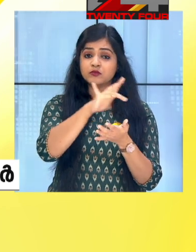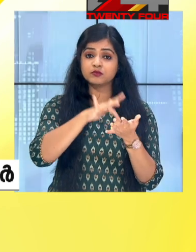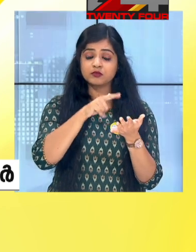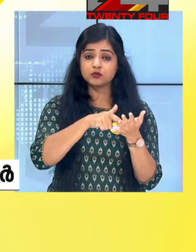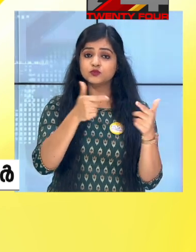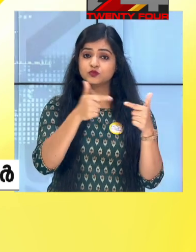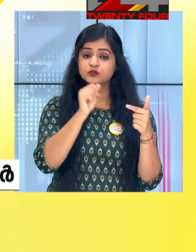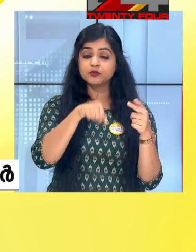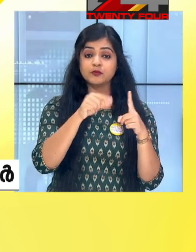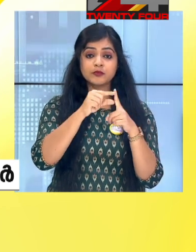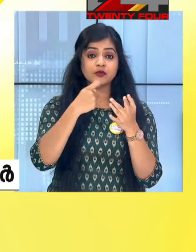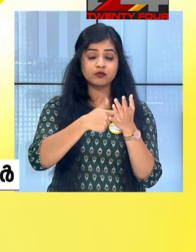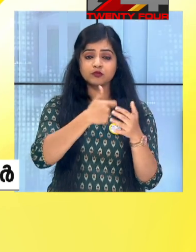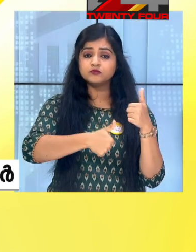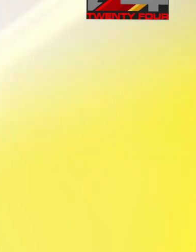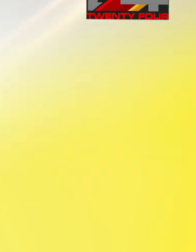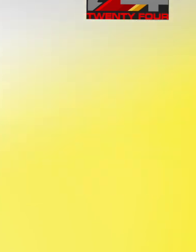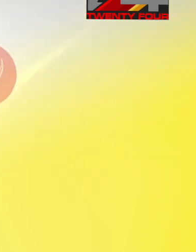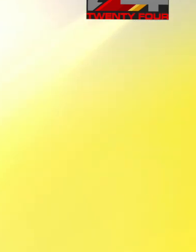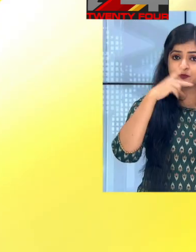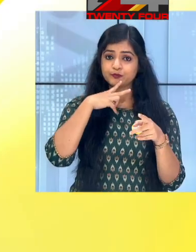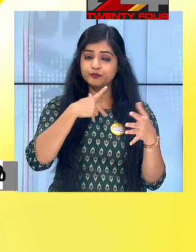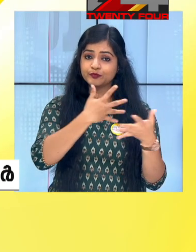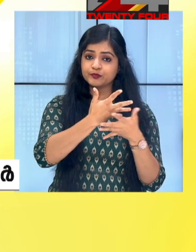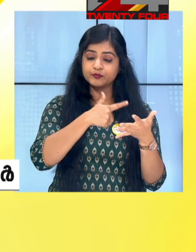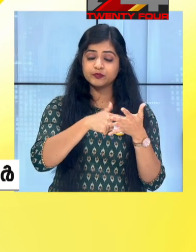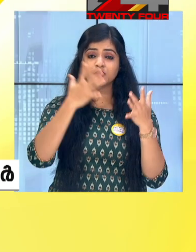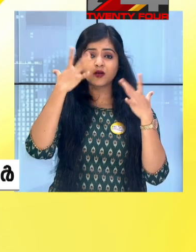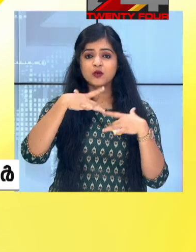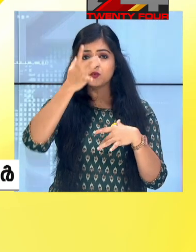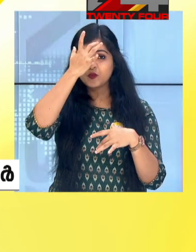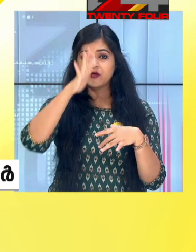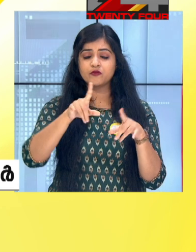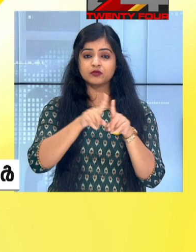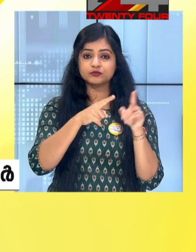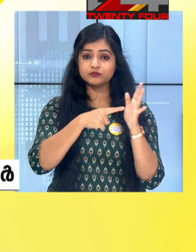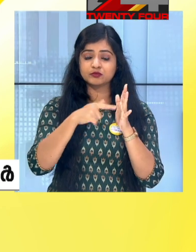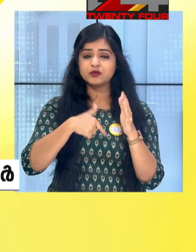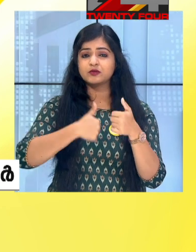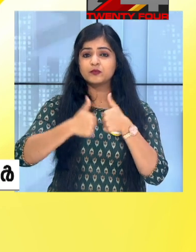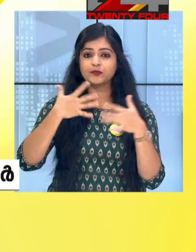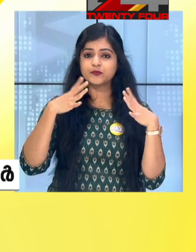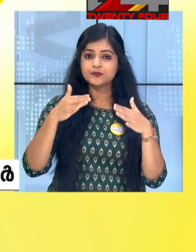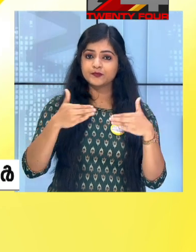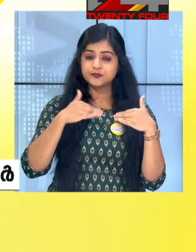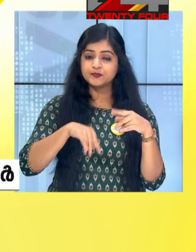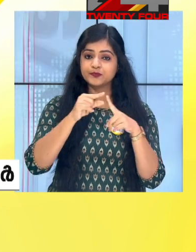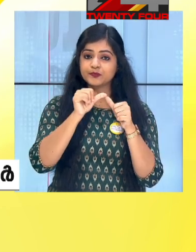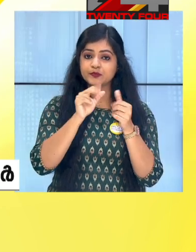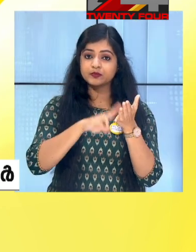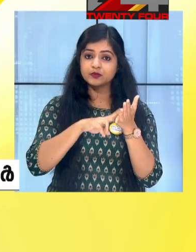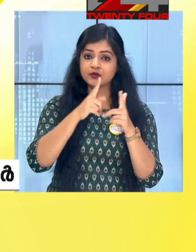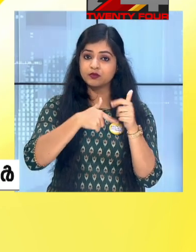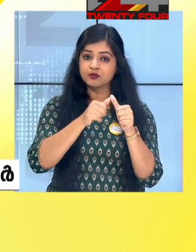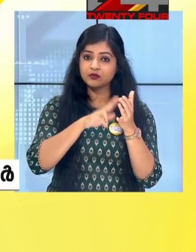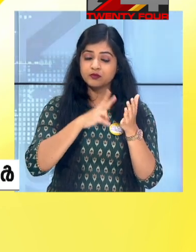പന്ന്യൻ മത്സരിക്കേണ്ട ആവശ്യകത അടക്കമുള്ള കാര്യങ്ങൾ അദ്ദേഹത്തോട് സംസാരിച്ചു. ആരോഗ്യ പ്രശ്നങ്ങൾ ചൂണ്ടിക്കാണിച്ചുകൊണ്ട് അദ്ദേഹം വിമുഖത കാട്ടിയെന്ന് CPI സംസ്ഥാന സെക്രട്ടറി ബിനോയ് വിശ്വം മാധ്യമങ്ങളെ